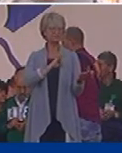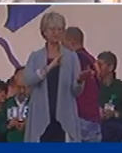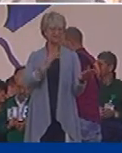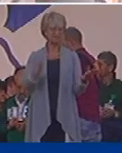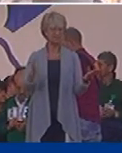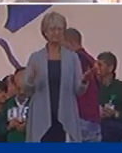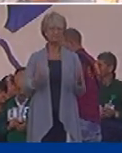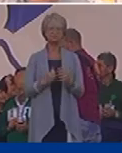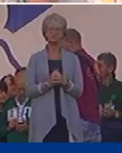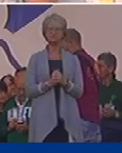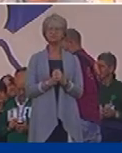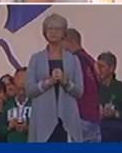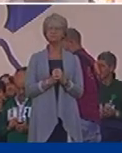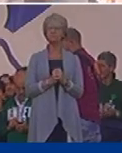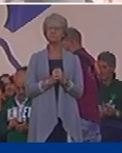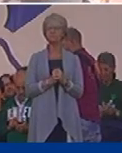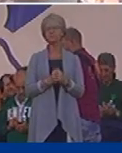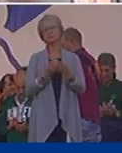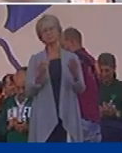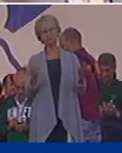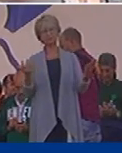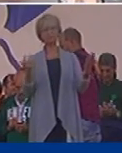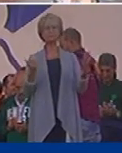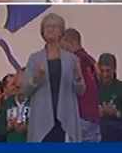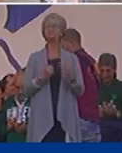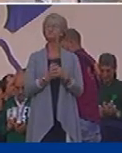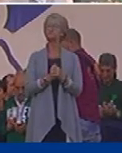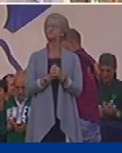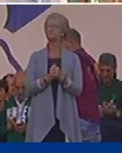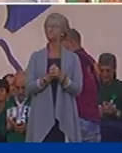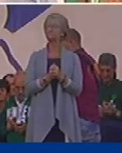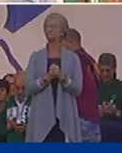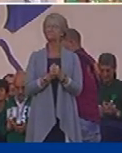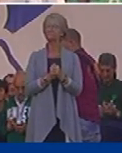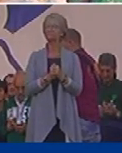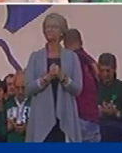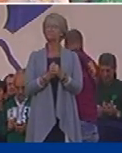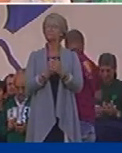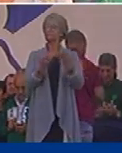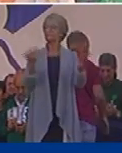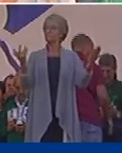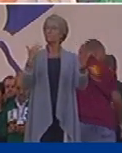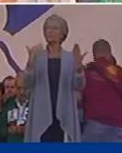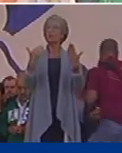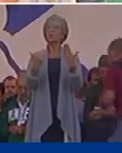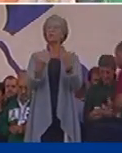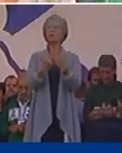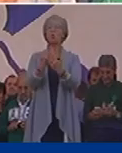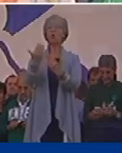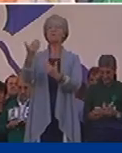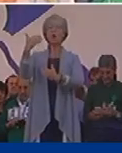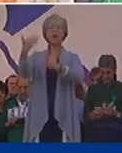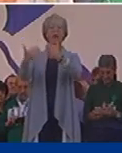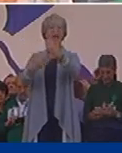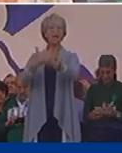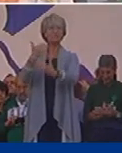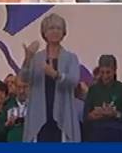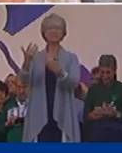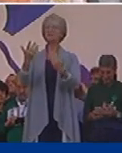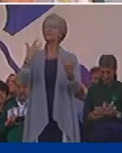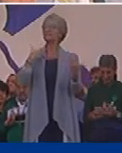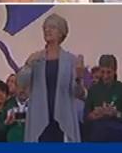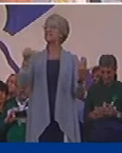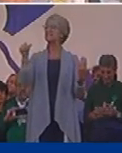Però vabbè, vabbè, d'altronde il nuovo che avanza è che riavremo Michele